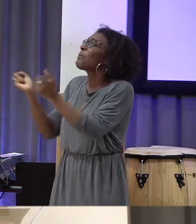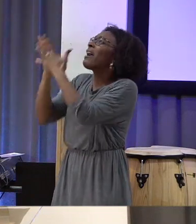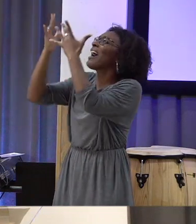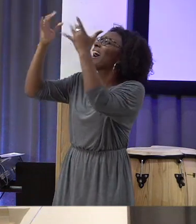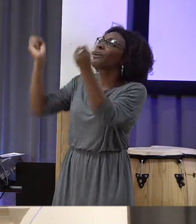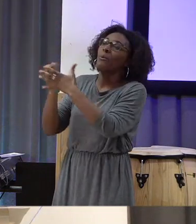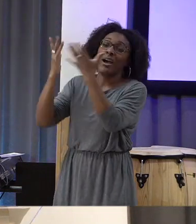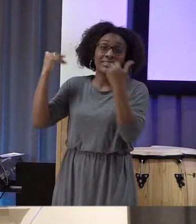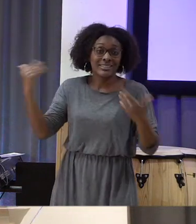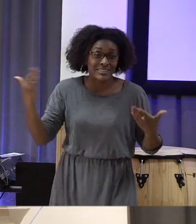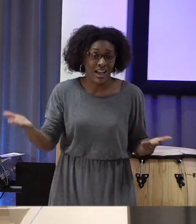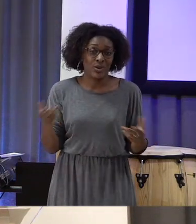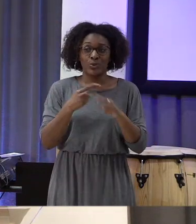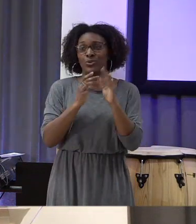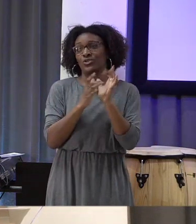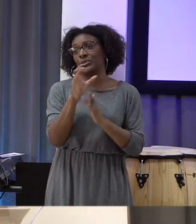Au nom de Jésus-Christ.